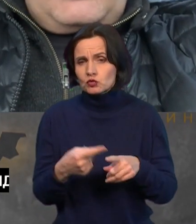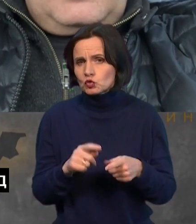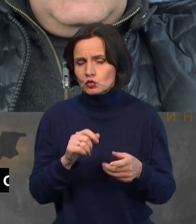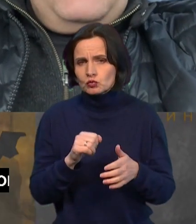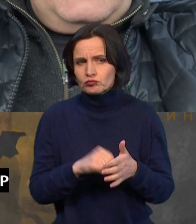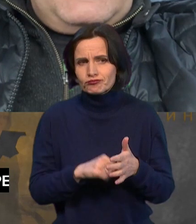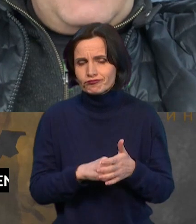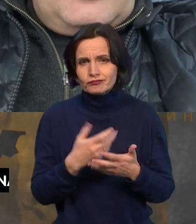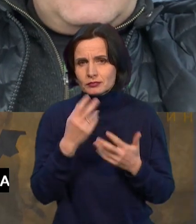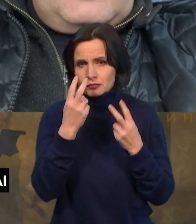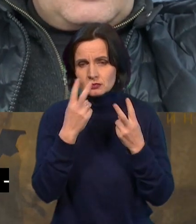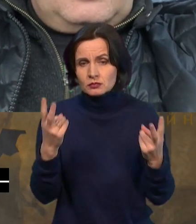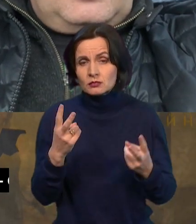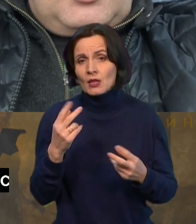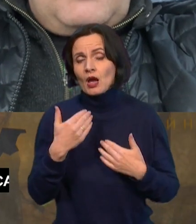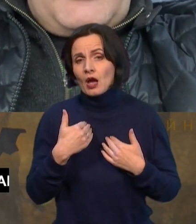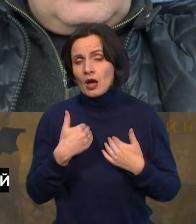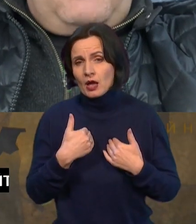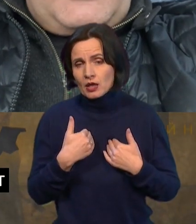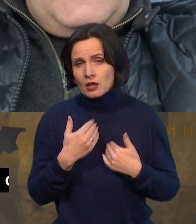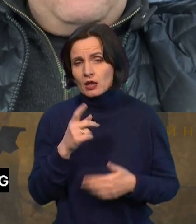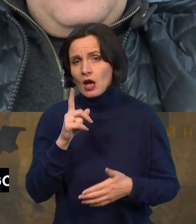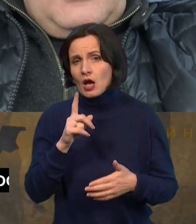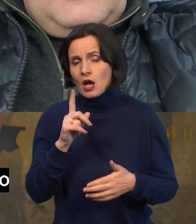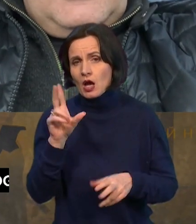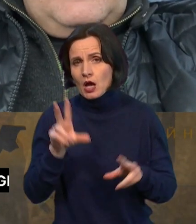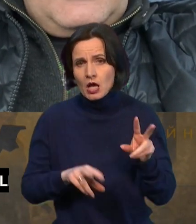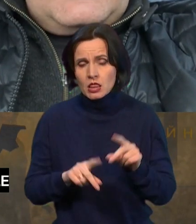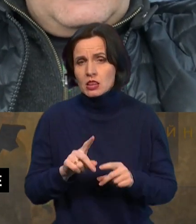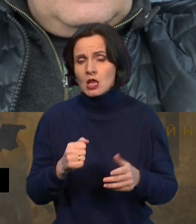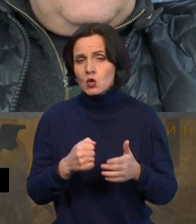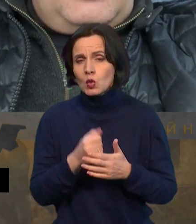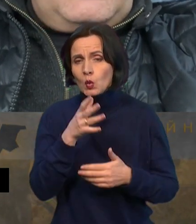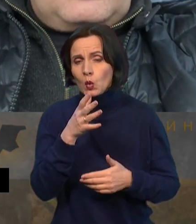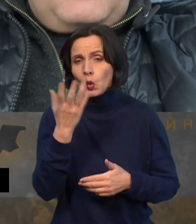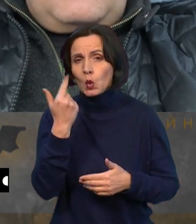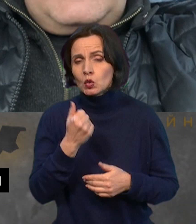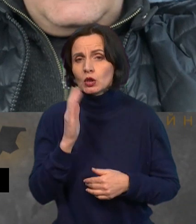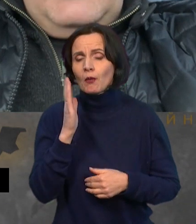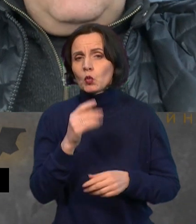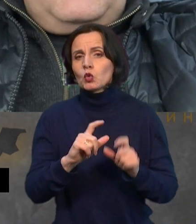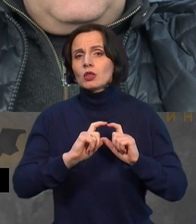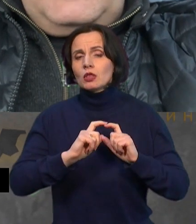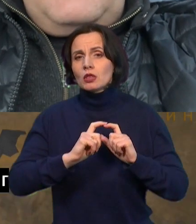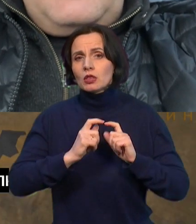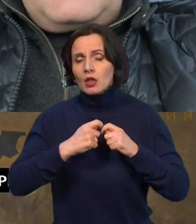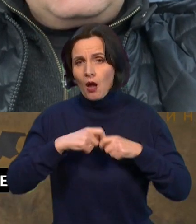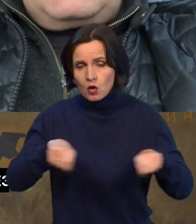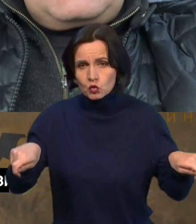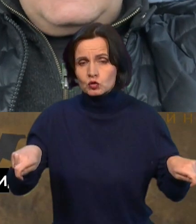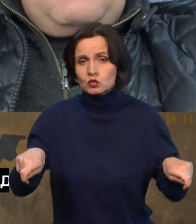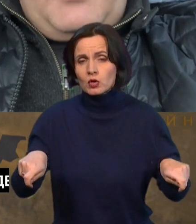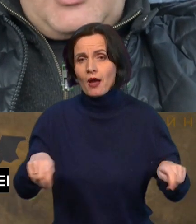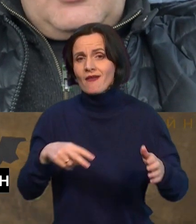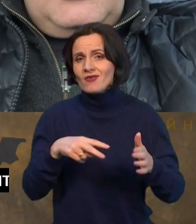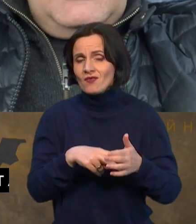бачимо. Я маю надію, що до того моменту, поки власне, воно буде розблоковане, ми на цінах це і